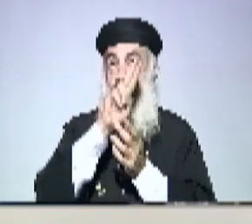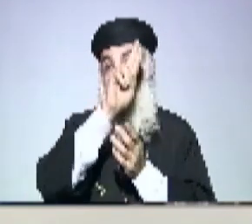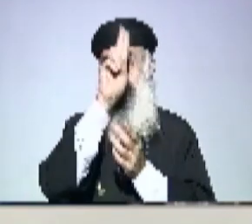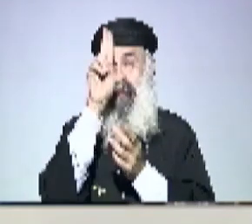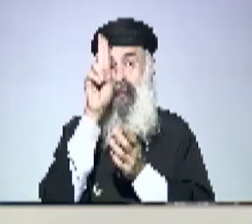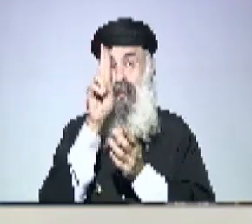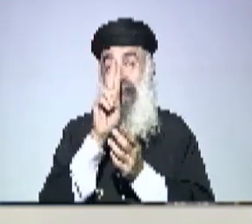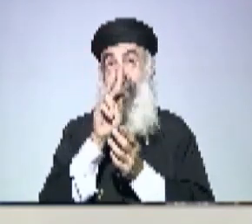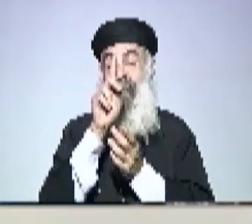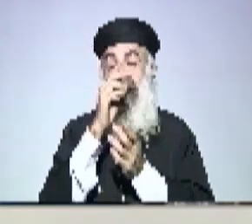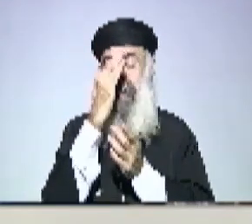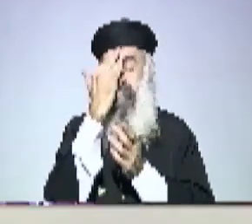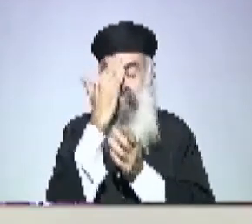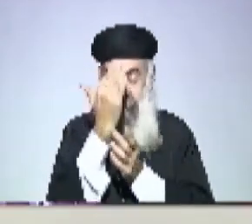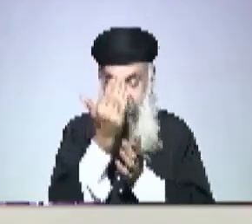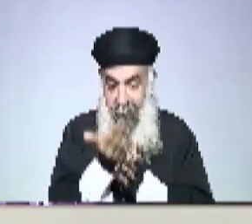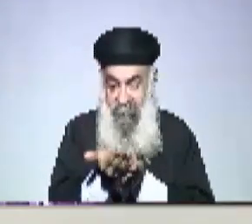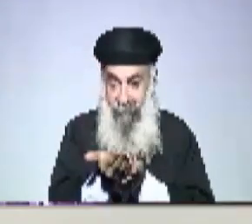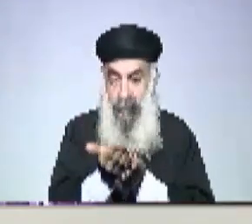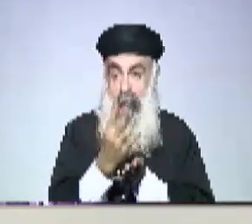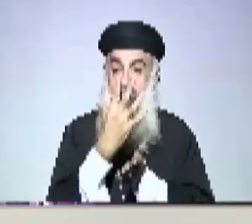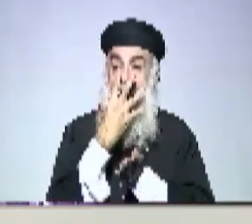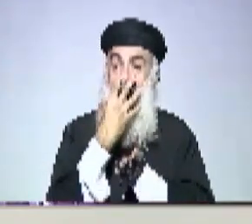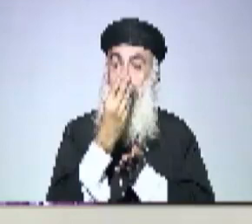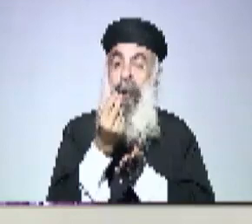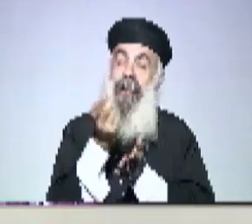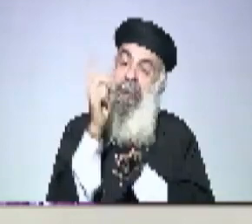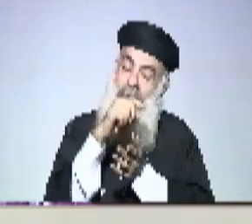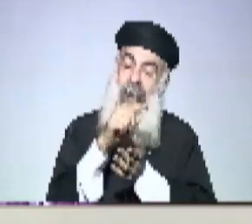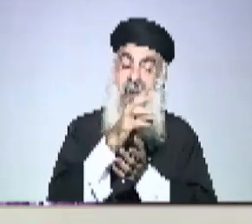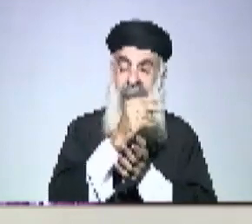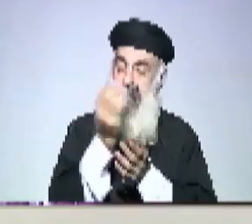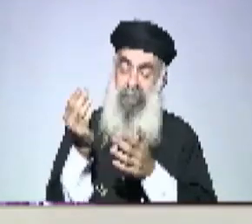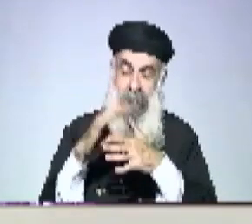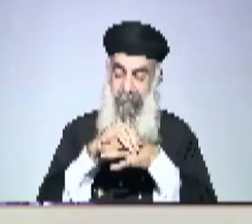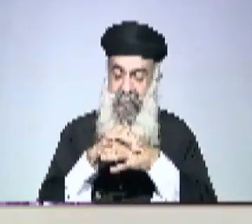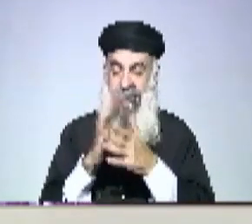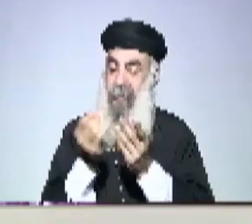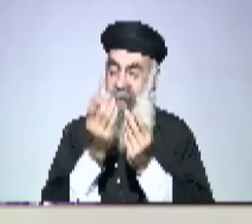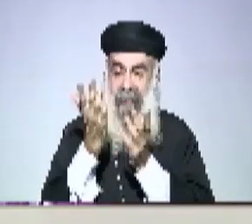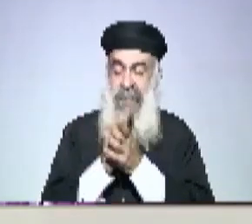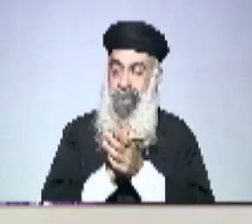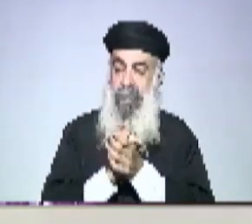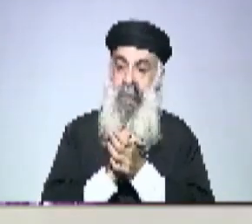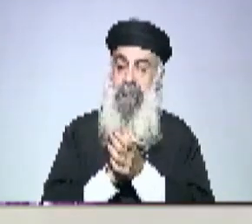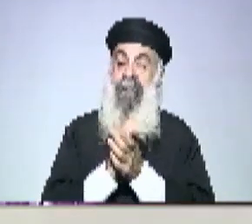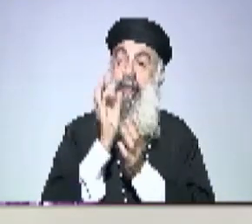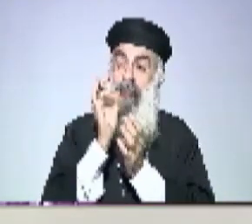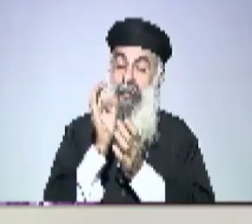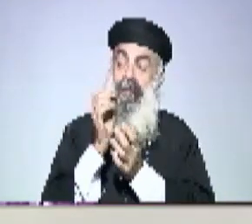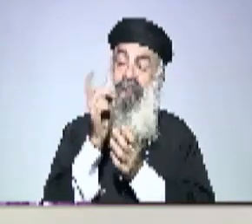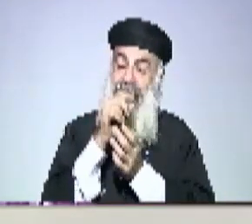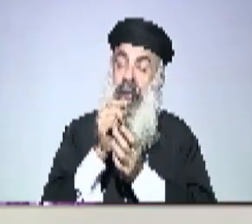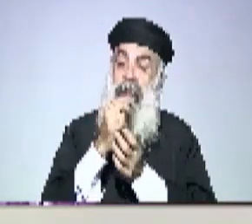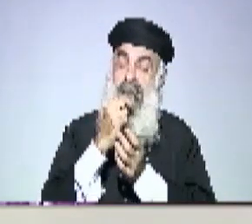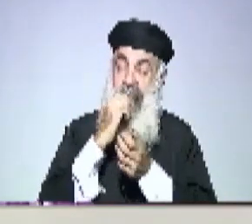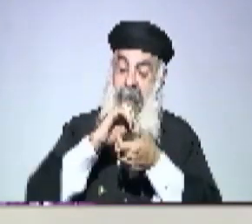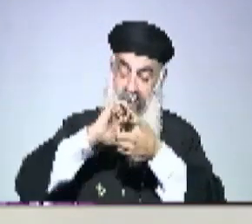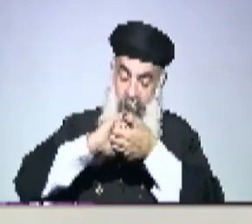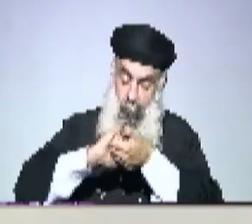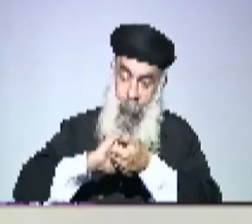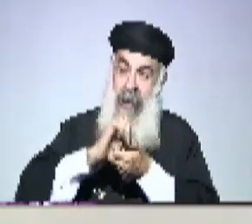ربنا البركات الروحيه والماديه خصوصا ان في وعود من الله